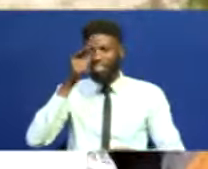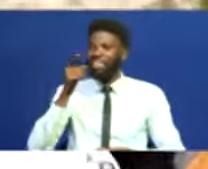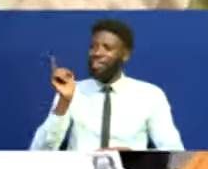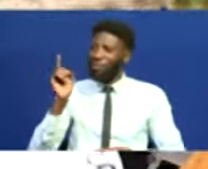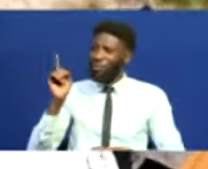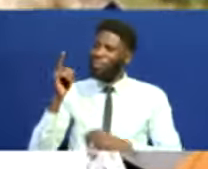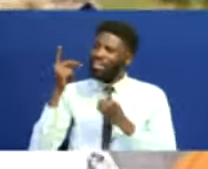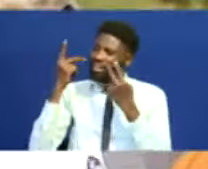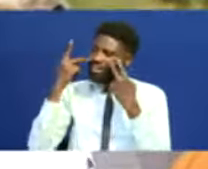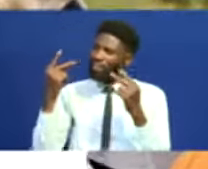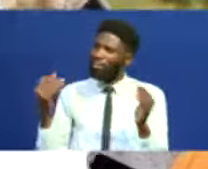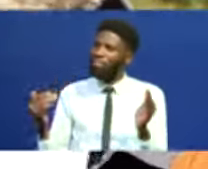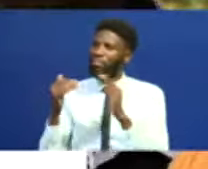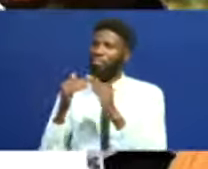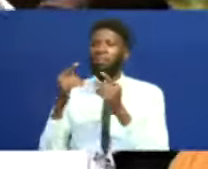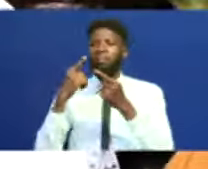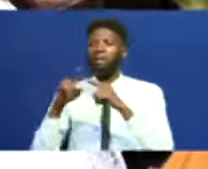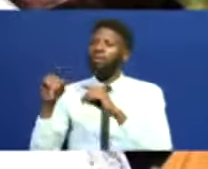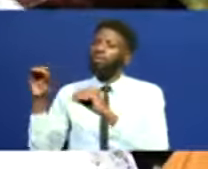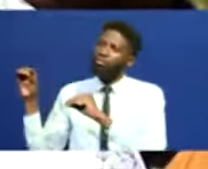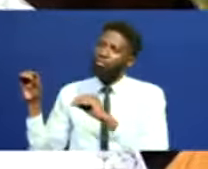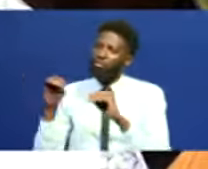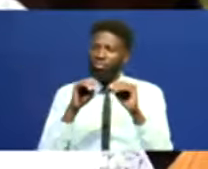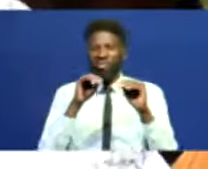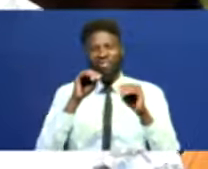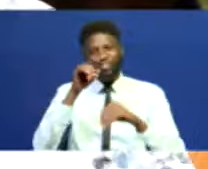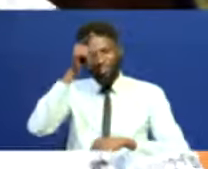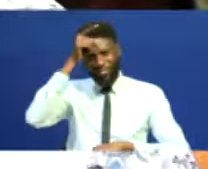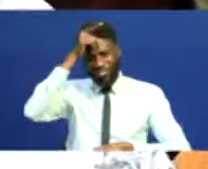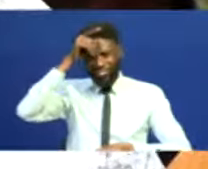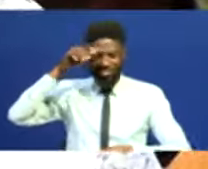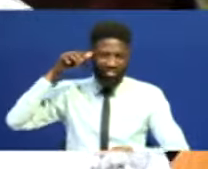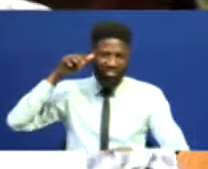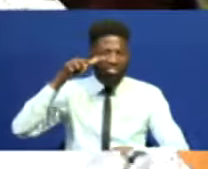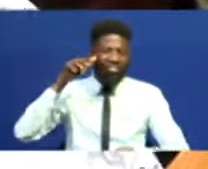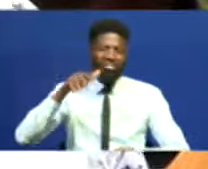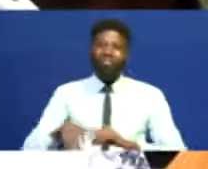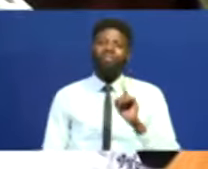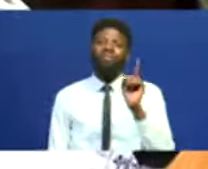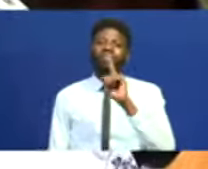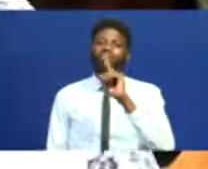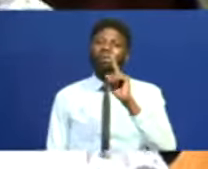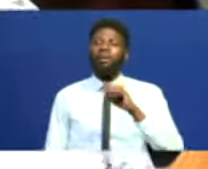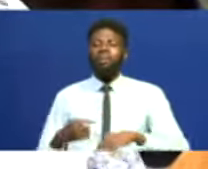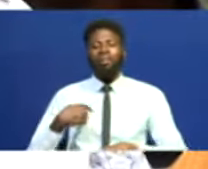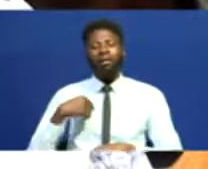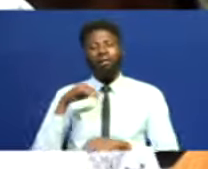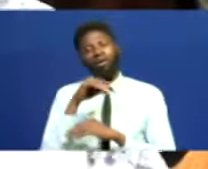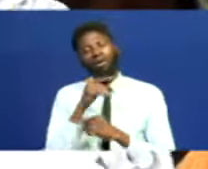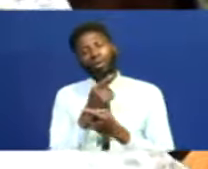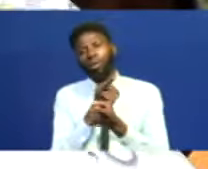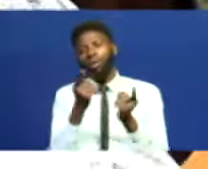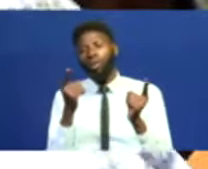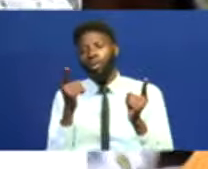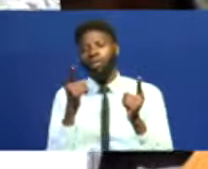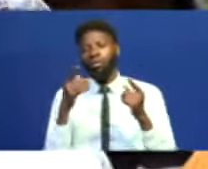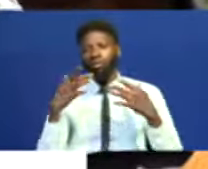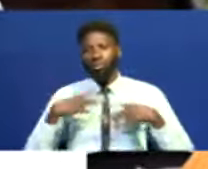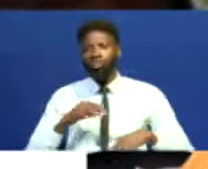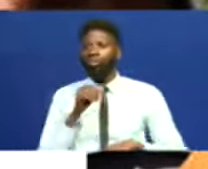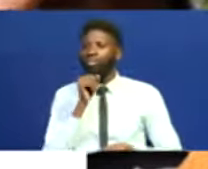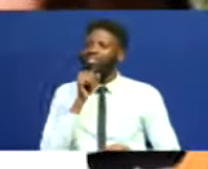sana, lakini usilete hapa risafu. Na nawahimiza wazee wote wa miaki, kama